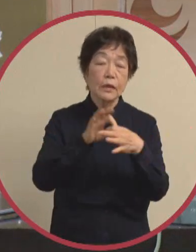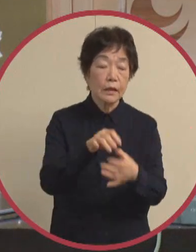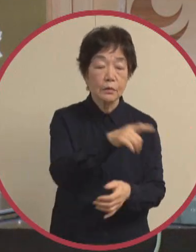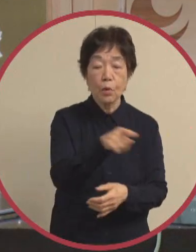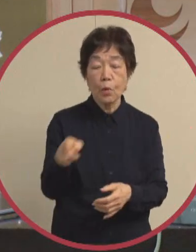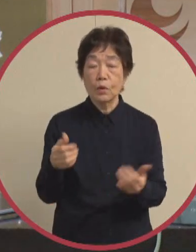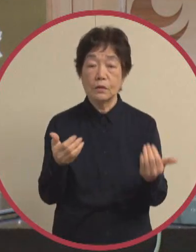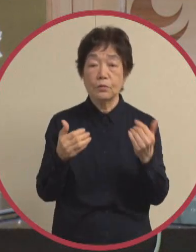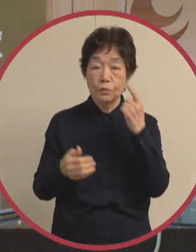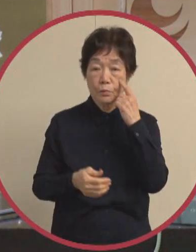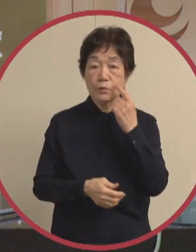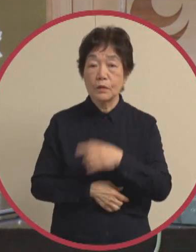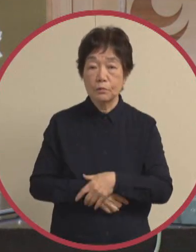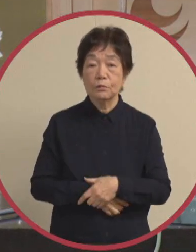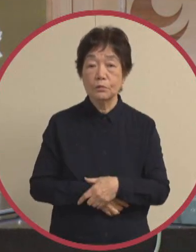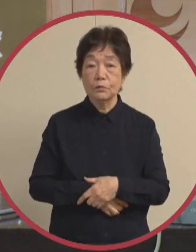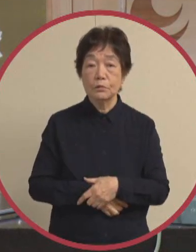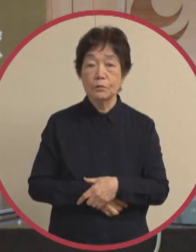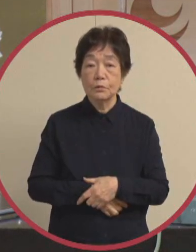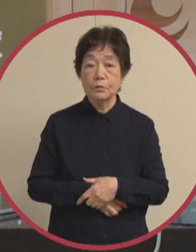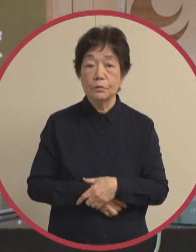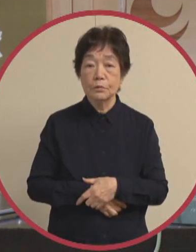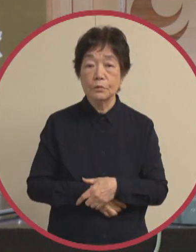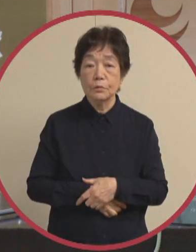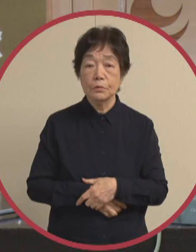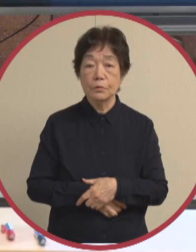だということですね。